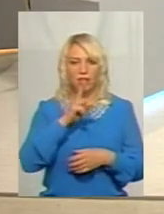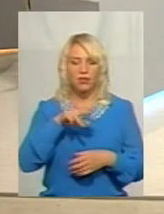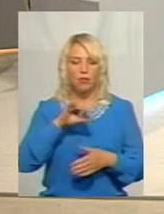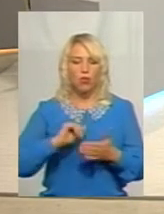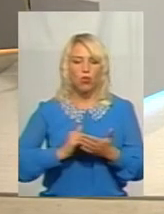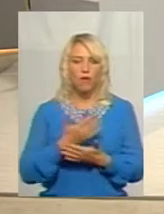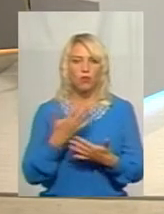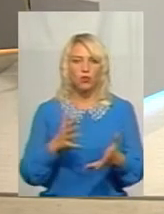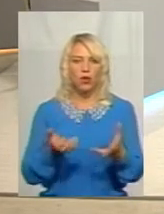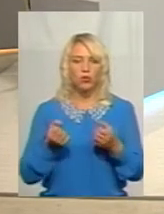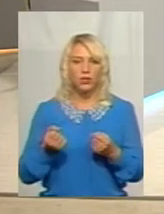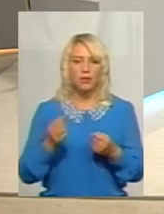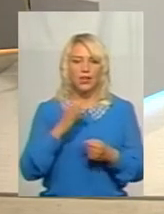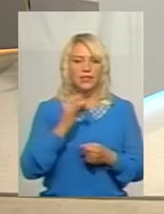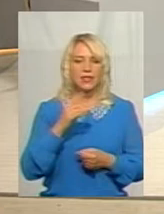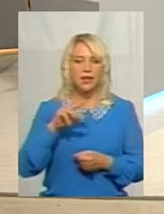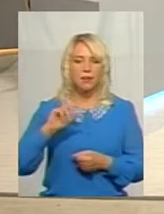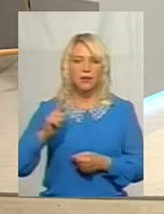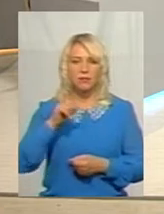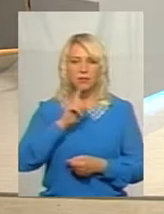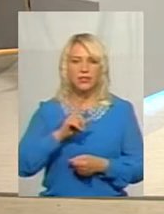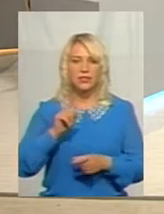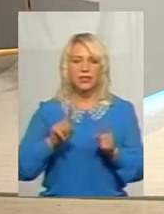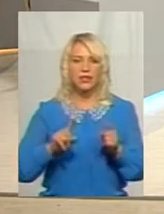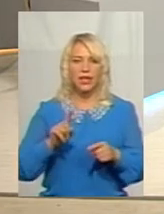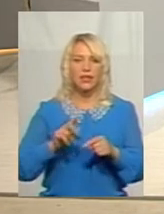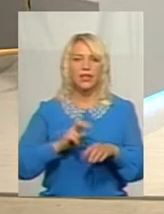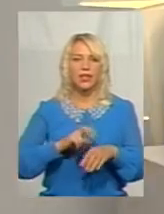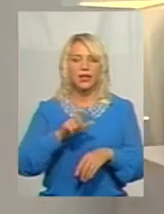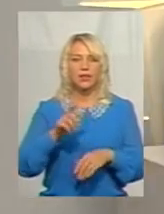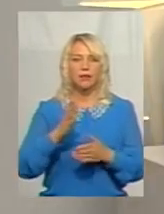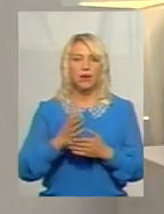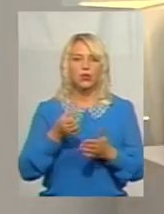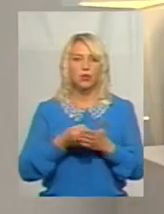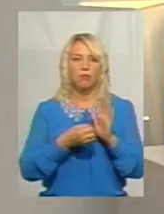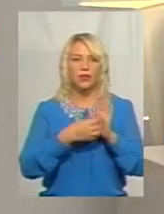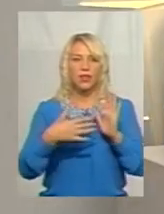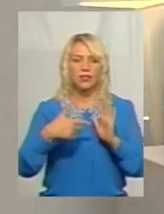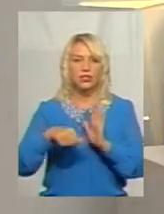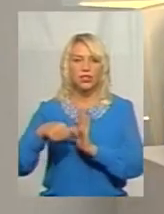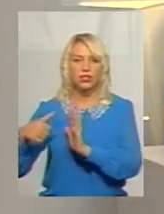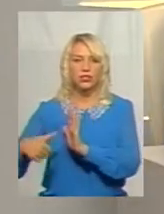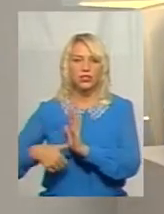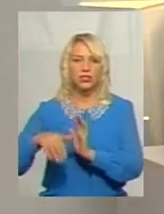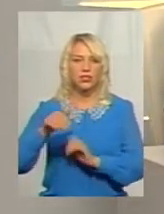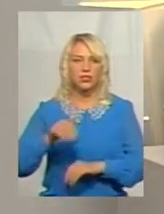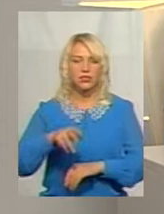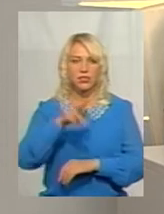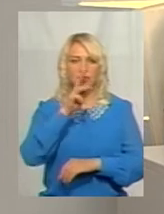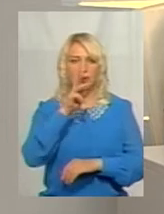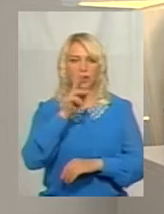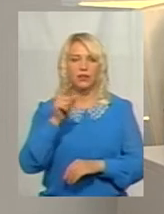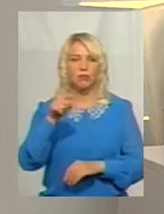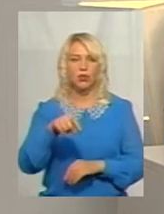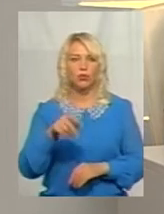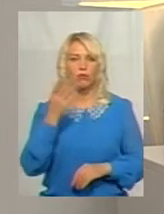вже отримали в серпні місяці, і деякі лікарі вже мають до 15-16 тисяч заробітної плати. При тому,